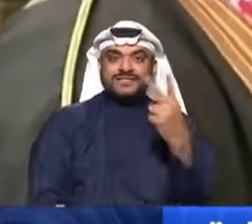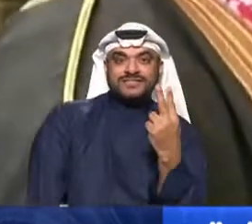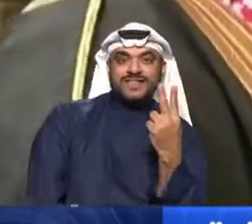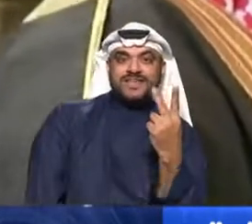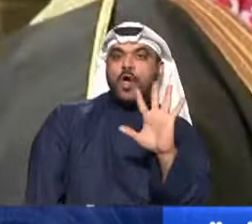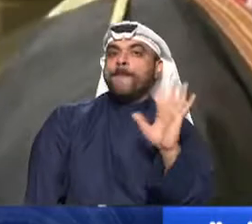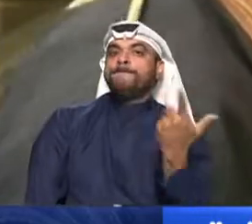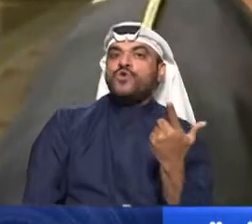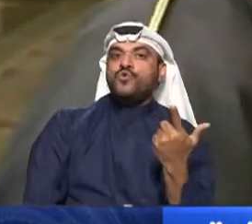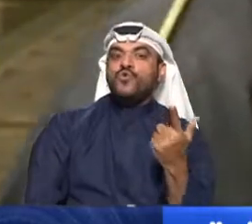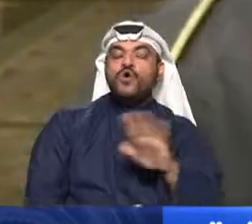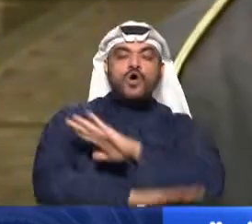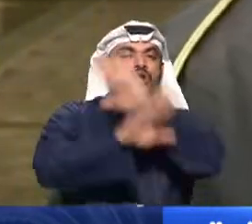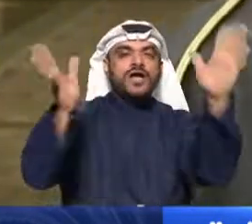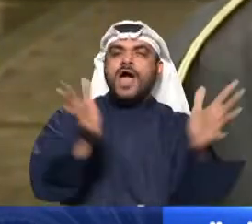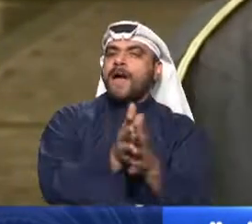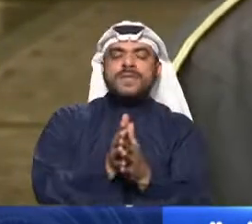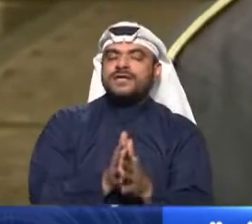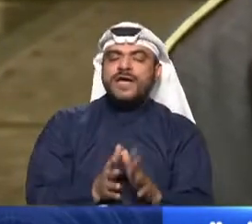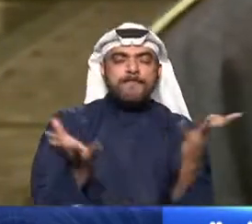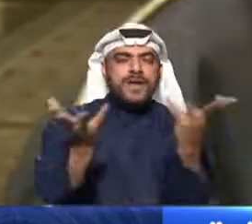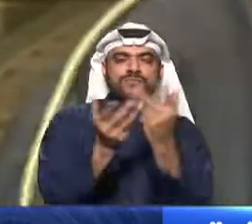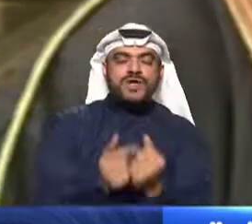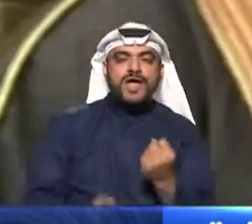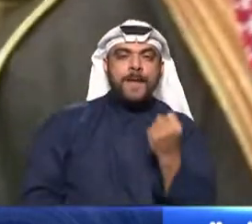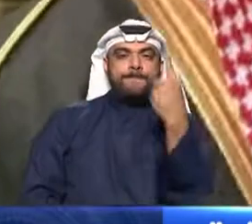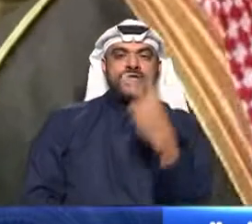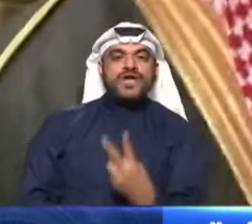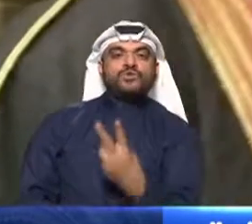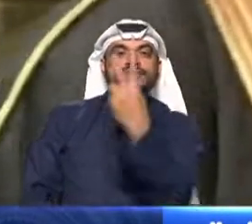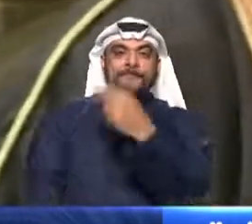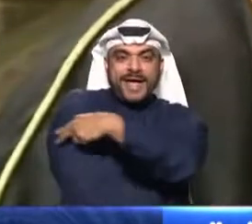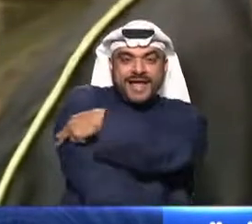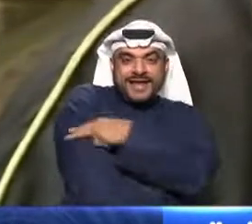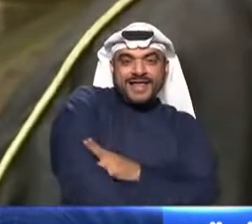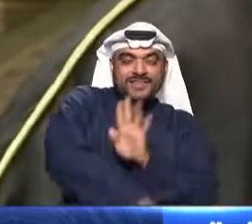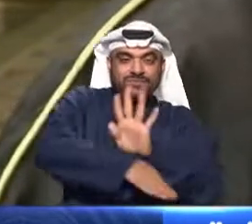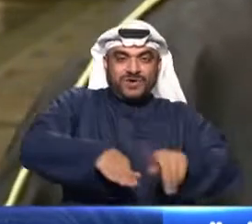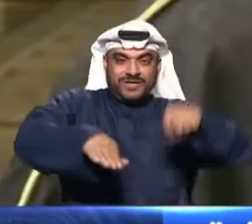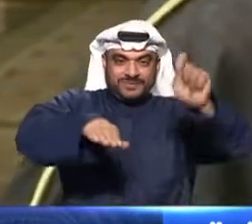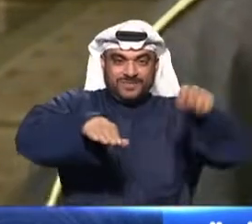قبل 107 نائب الكونغرس الأمريكي. أول المقدمين من